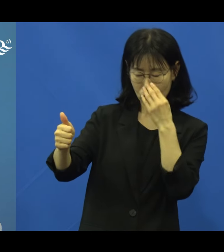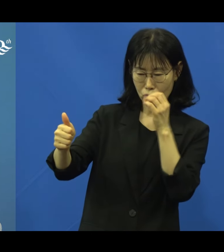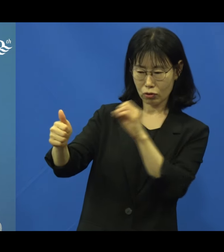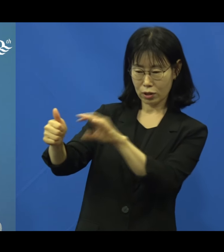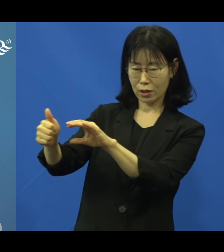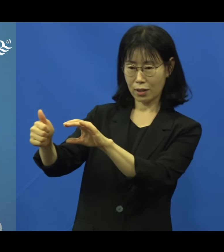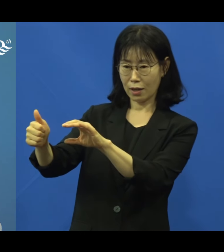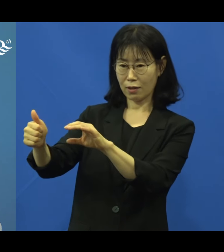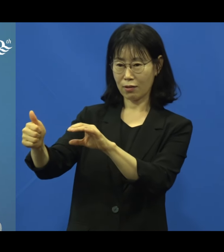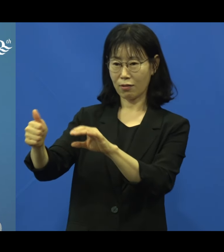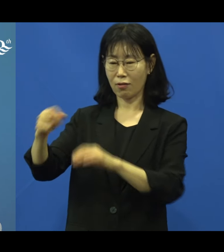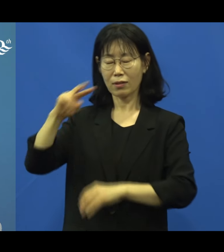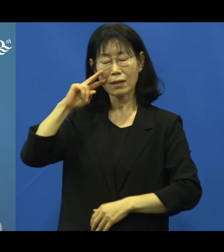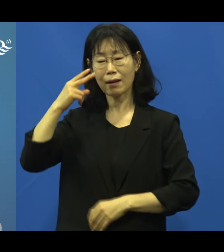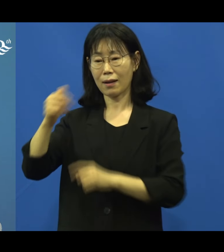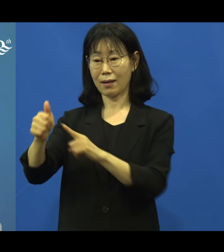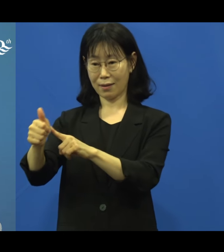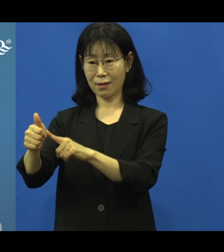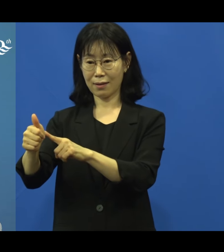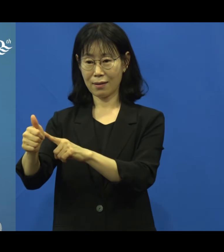없어요.